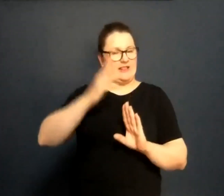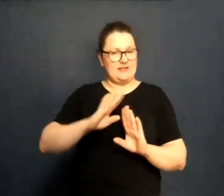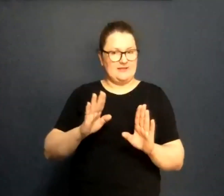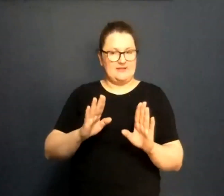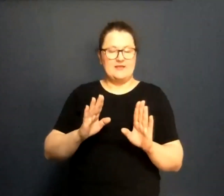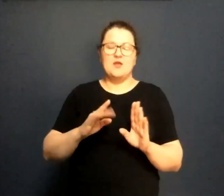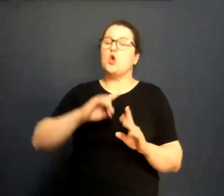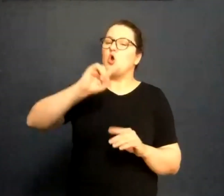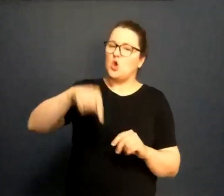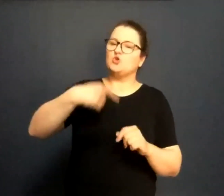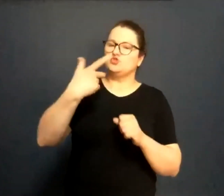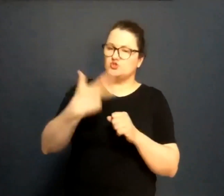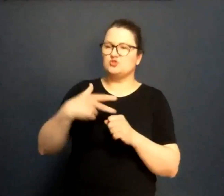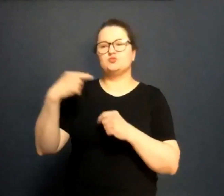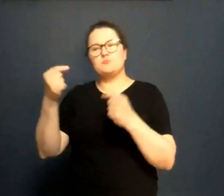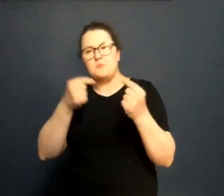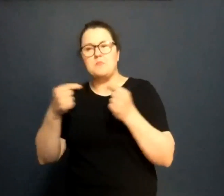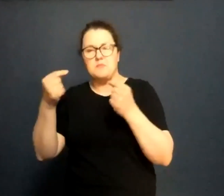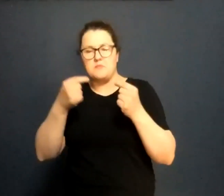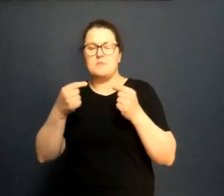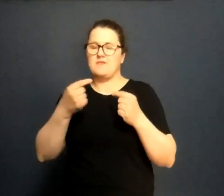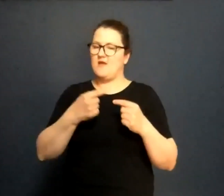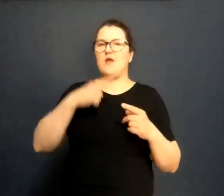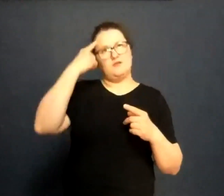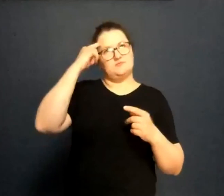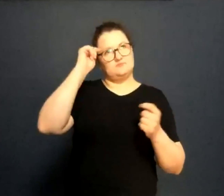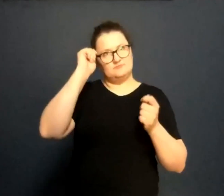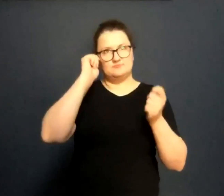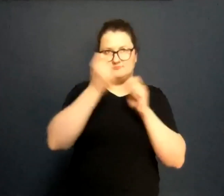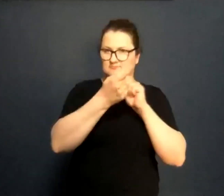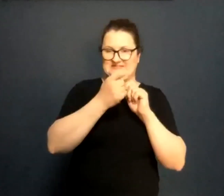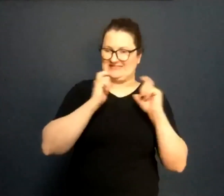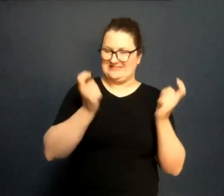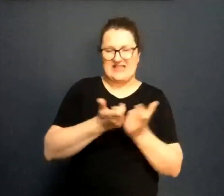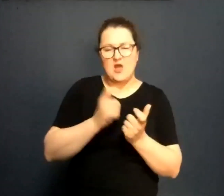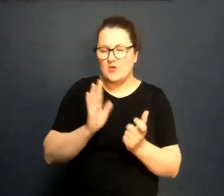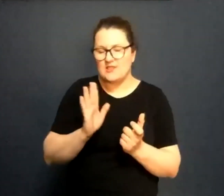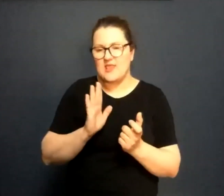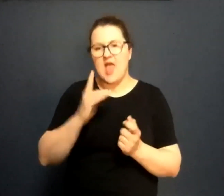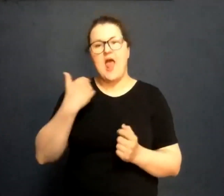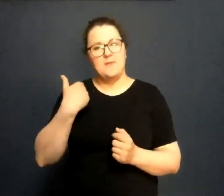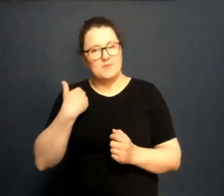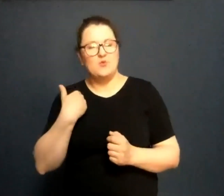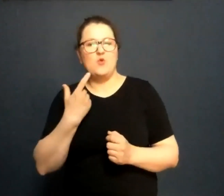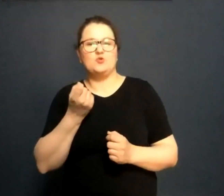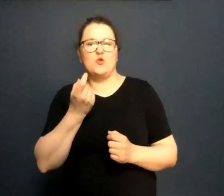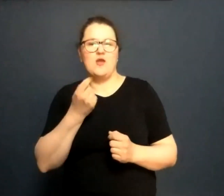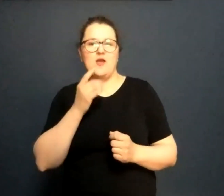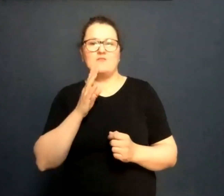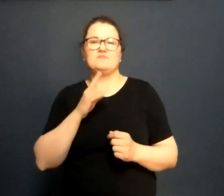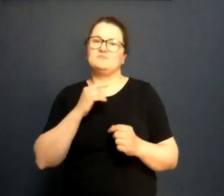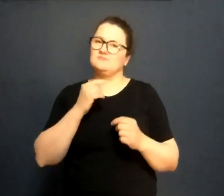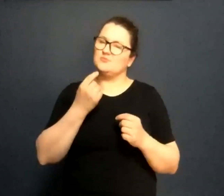godziny oni całkowicie jakby odwinili swoje myślenie, ale pewien krok i oswojenie się, gotowość do